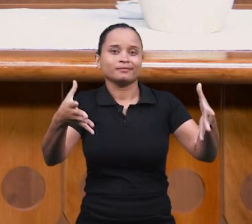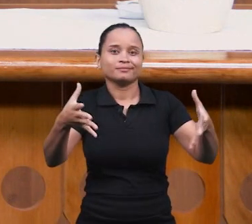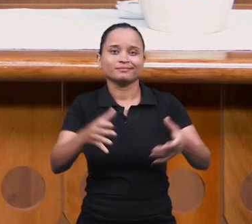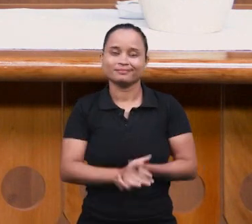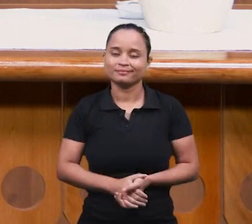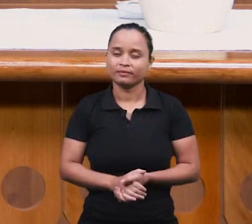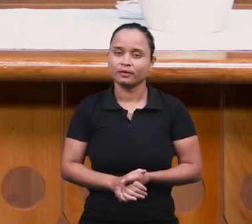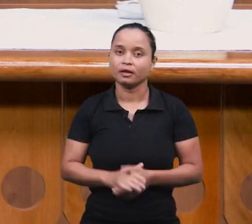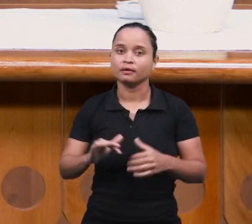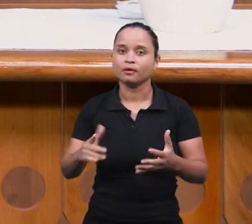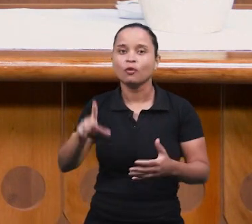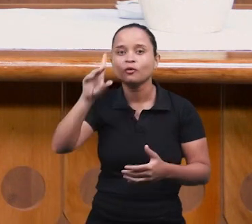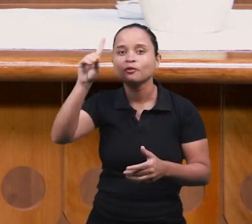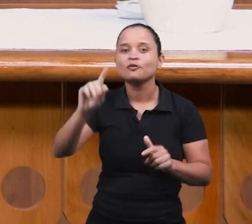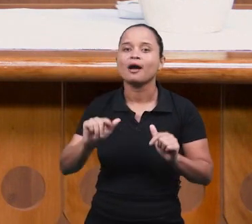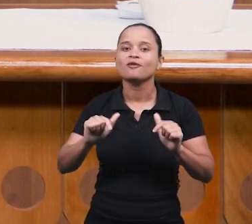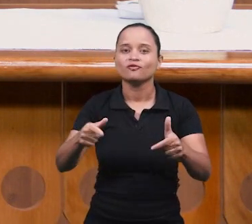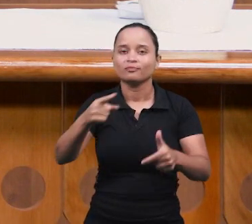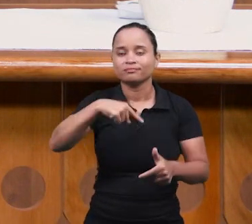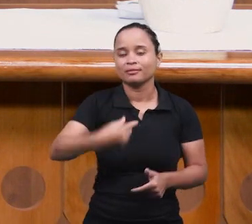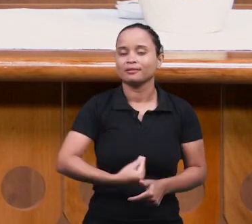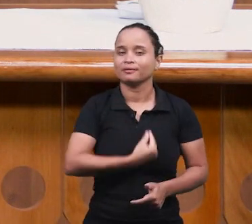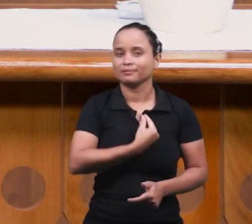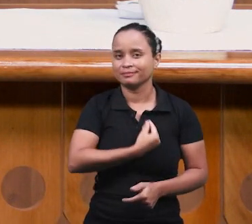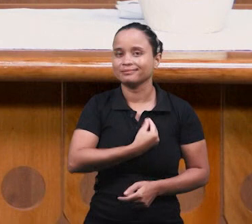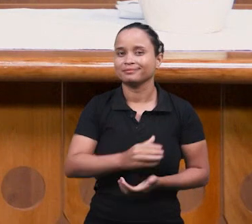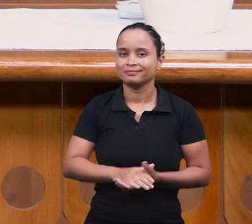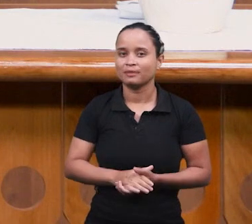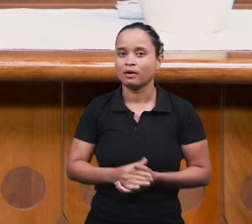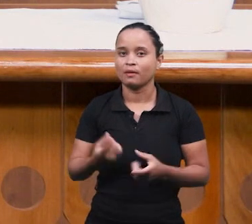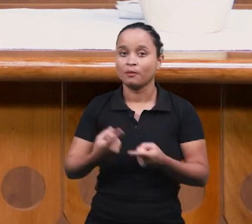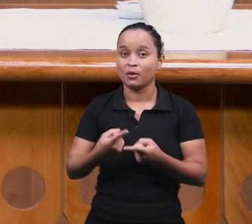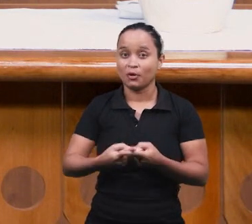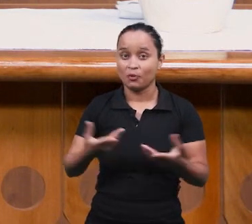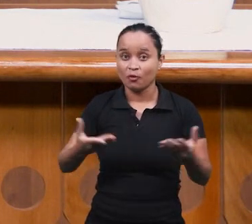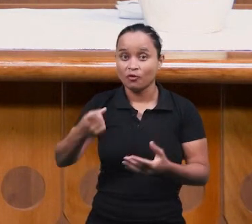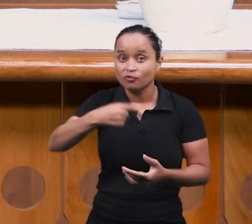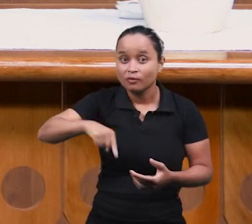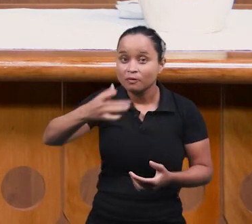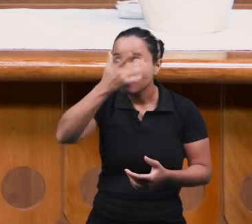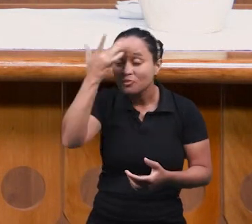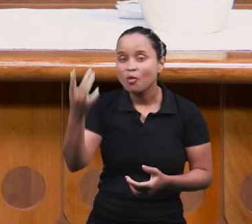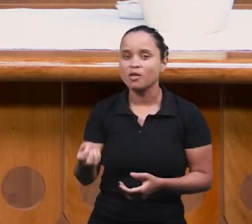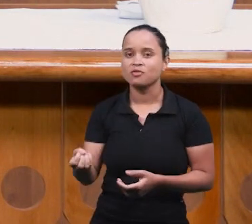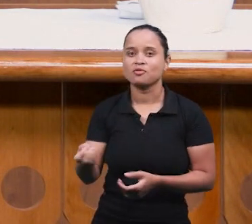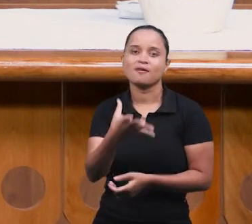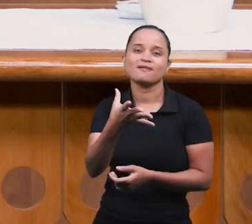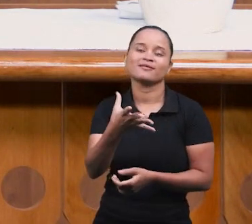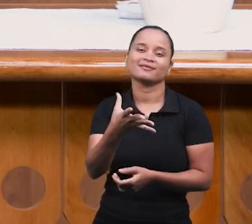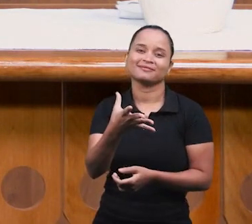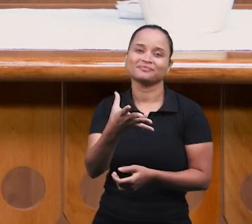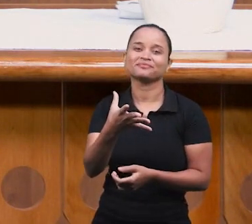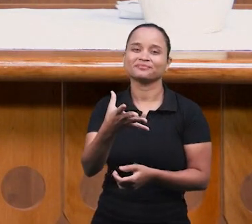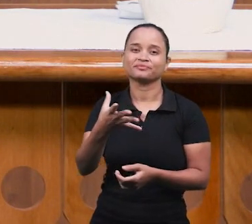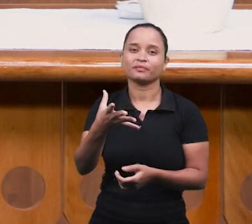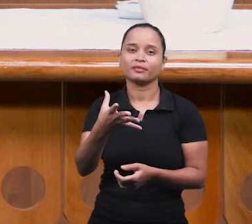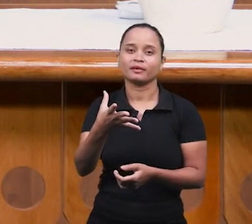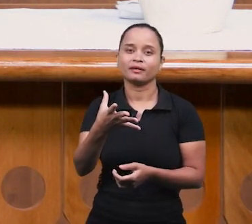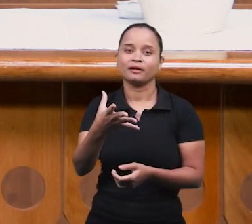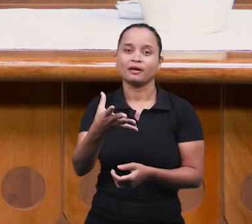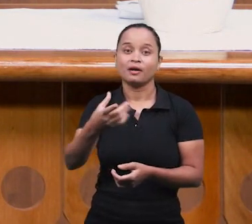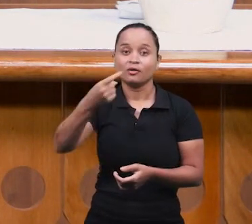nouvelle créature, tu veux devenir vieille? Nous ne pouvons pas défaire ce que Dieu a fait dans notre